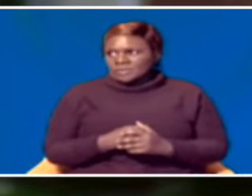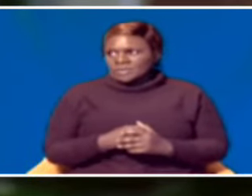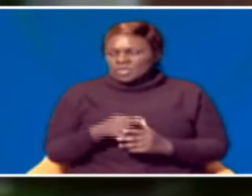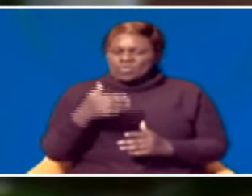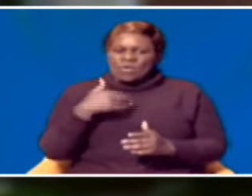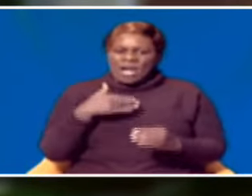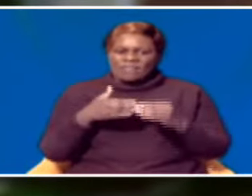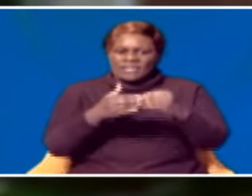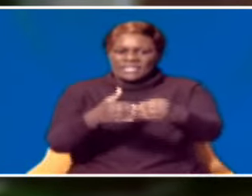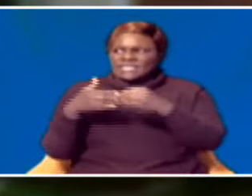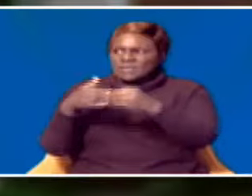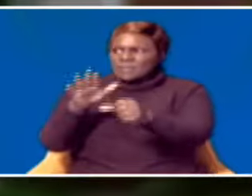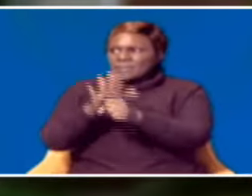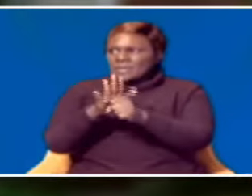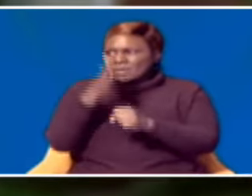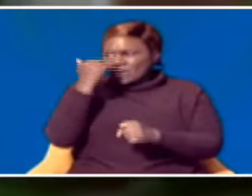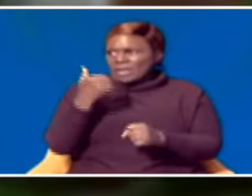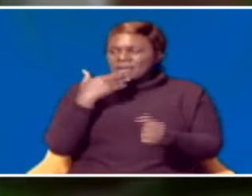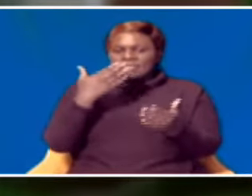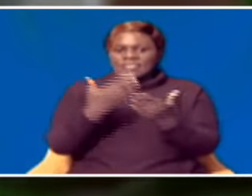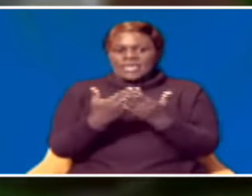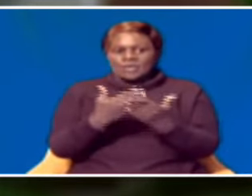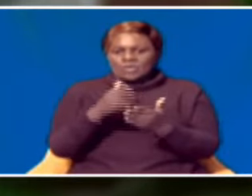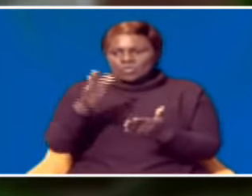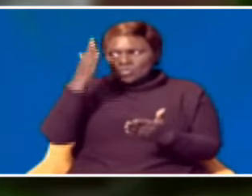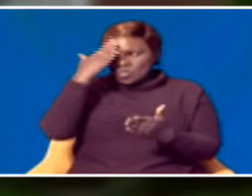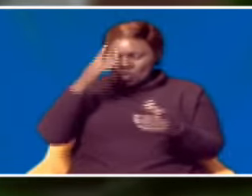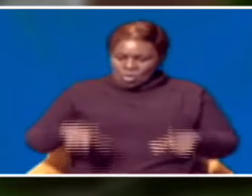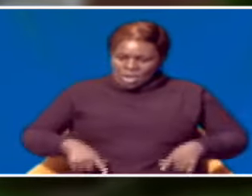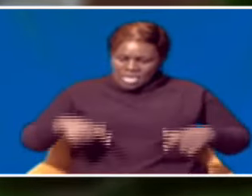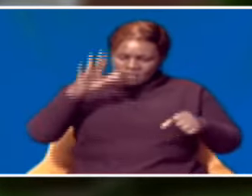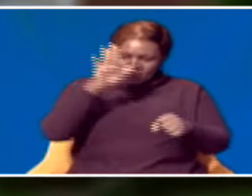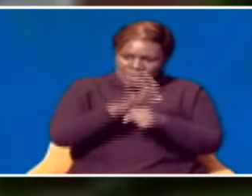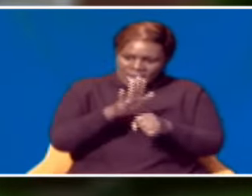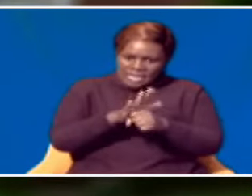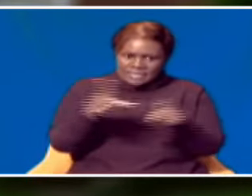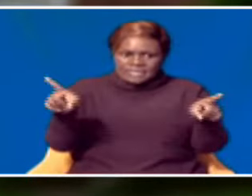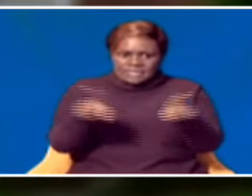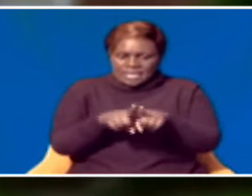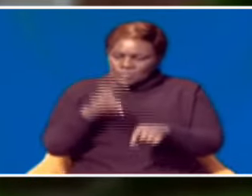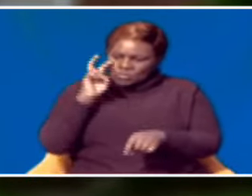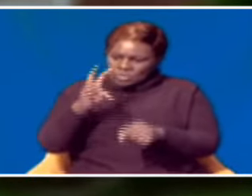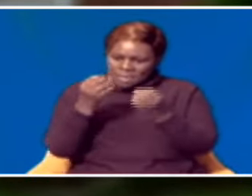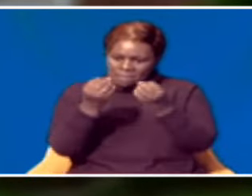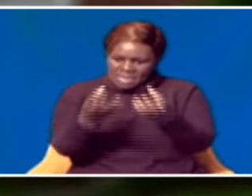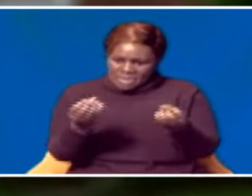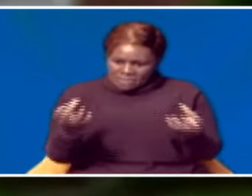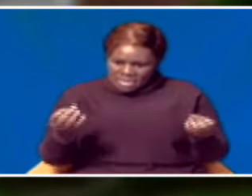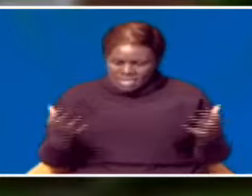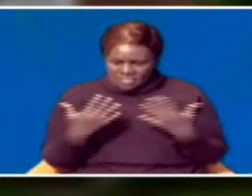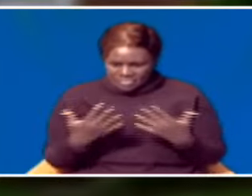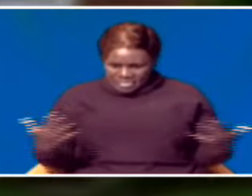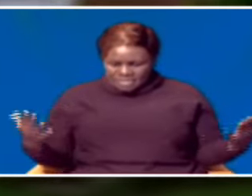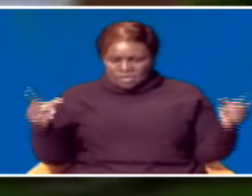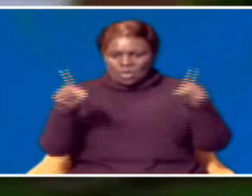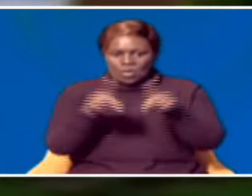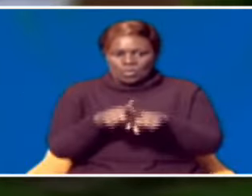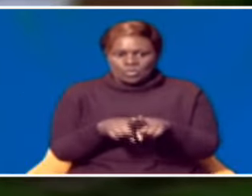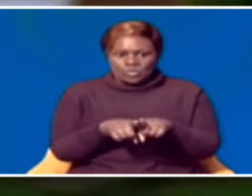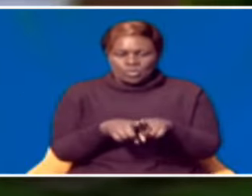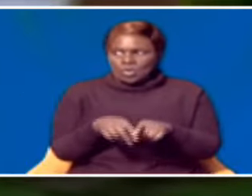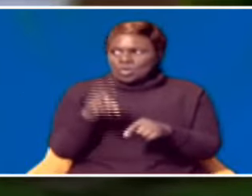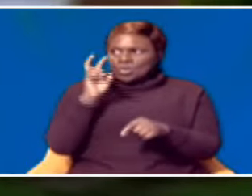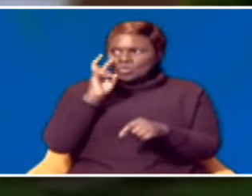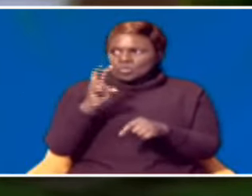kofia nyingi hivi? Asante sana. Unajua kuishi kwingi pia ni kuona mengi na pia